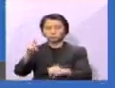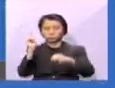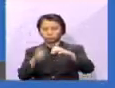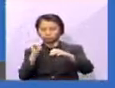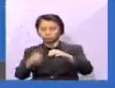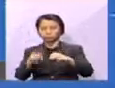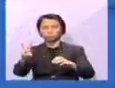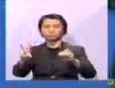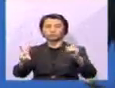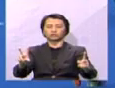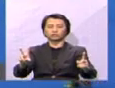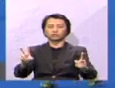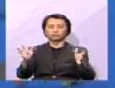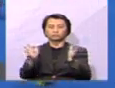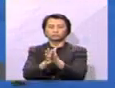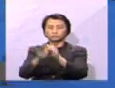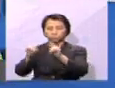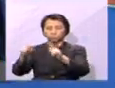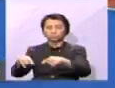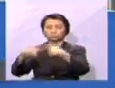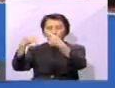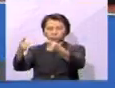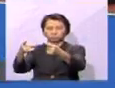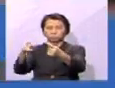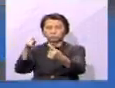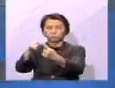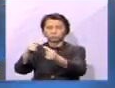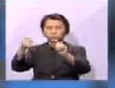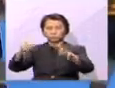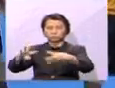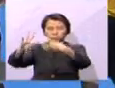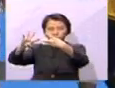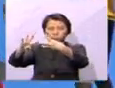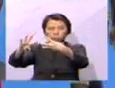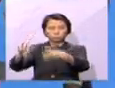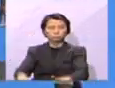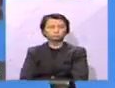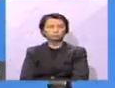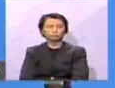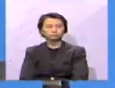berbalas satu sekaligus melayakkan tnb ke suku